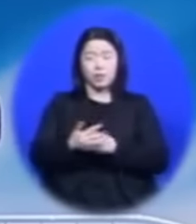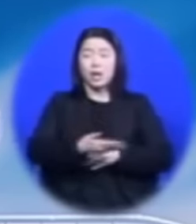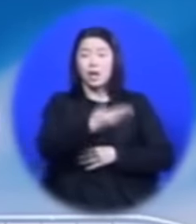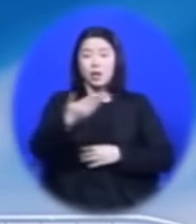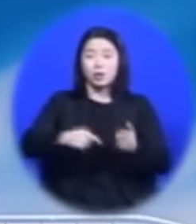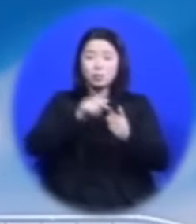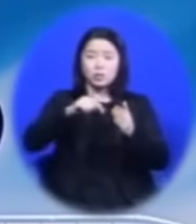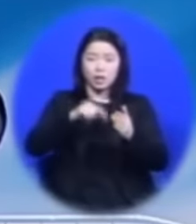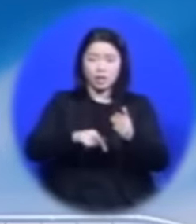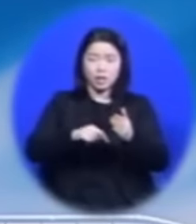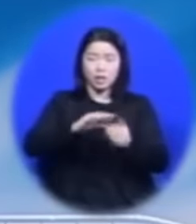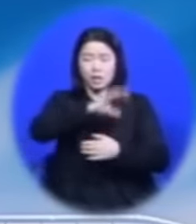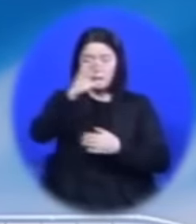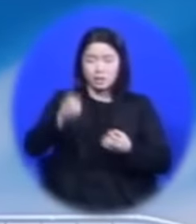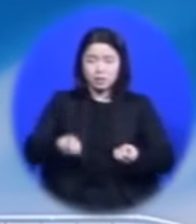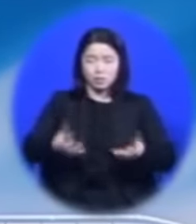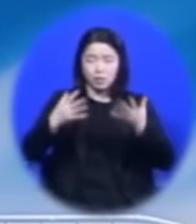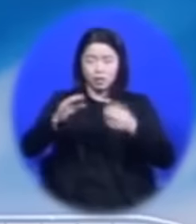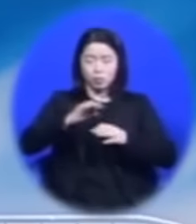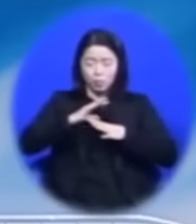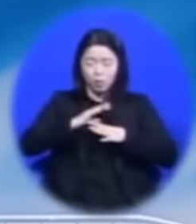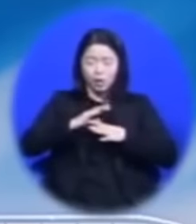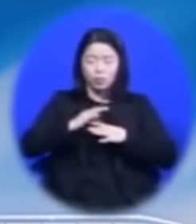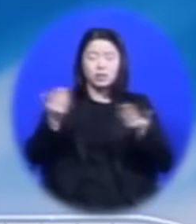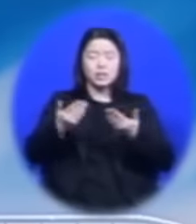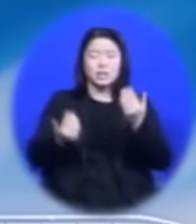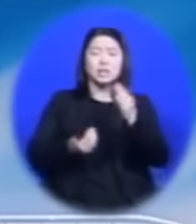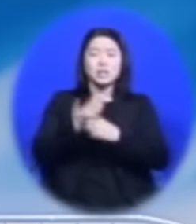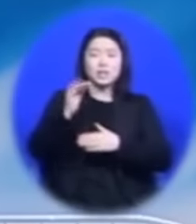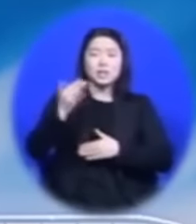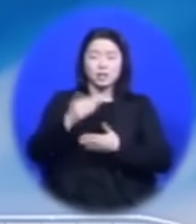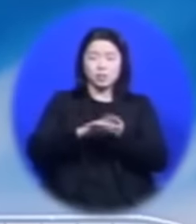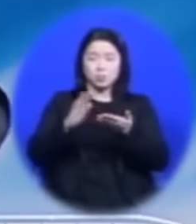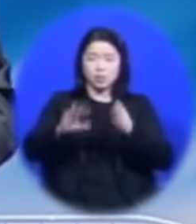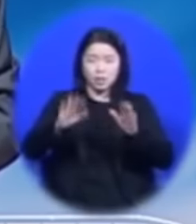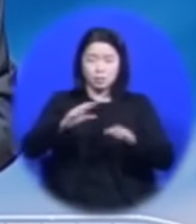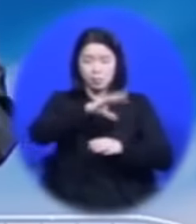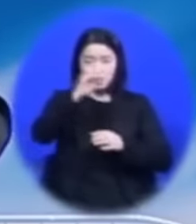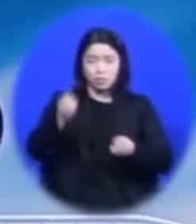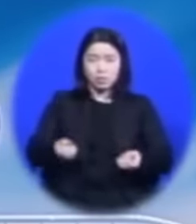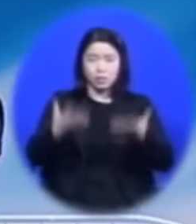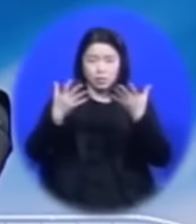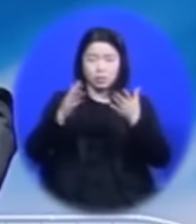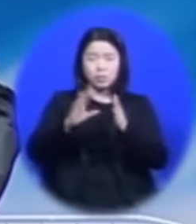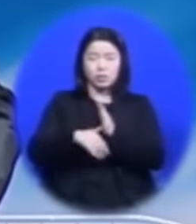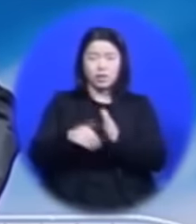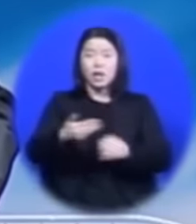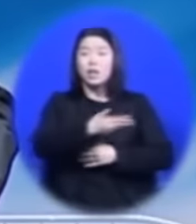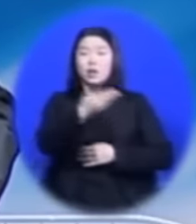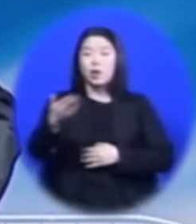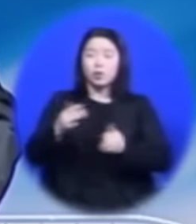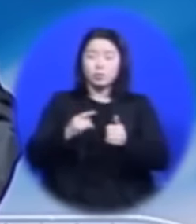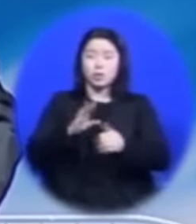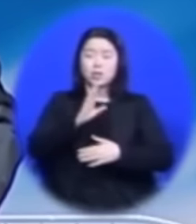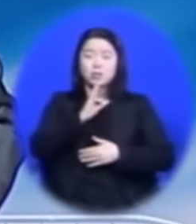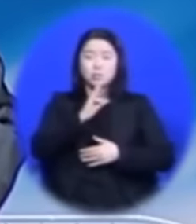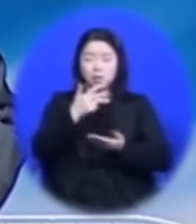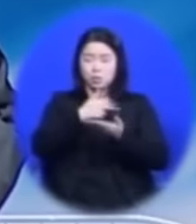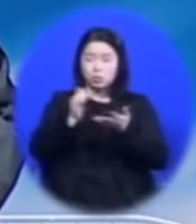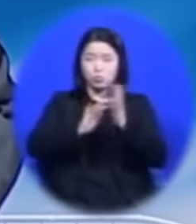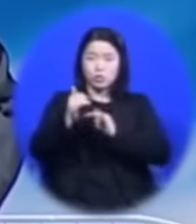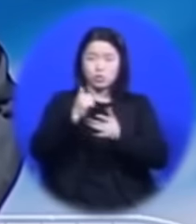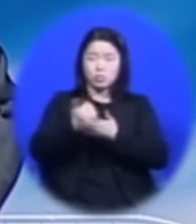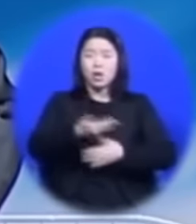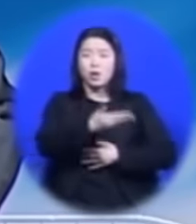안에 성탄의 놀라운 사건이 일어나게 됩니다. 이번 성탄절에 여러분에게 정말 주 예수님이